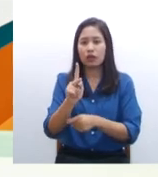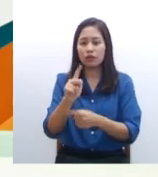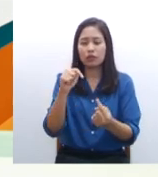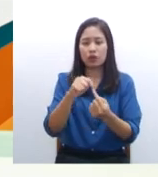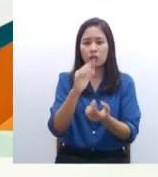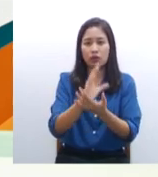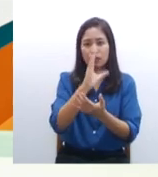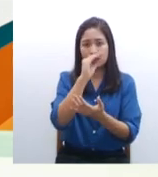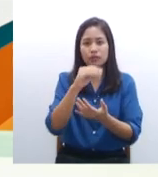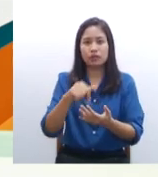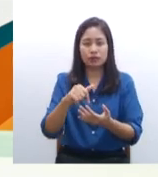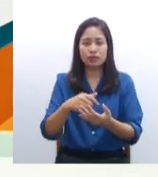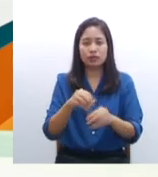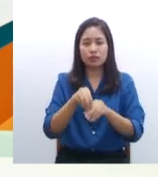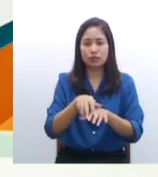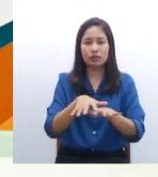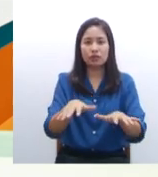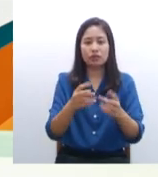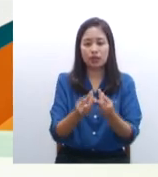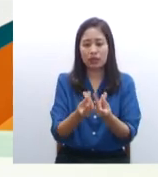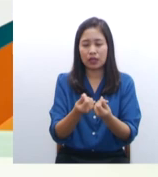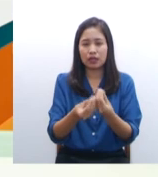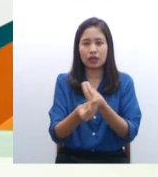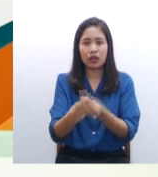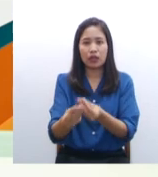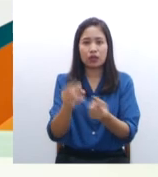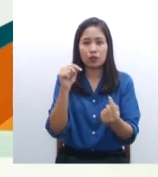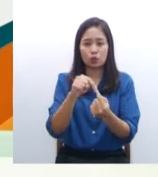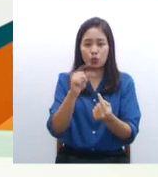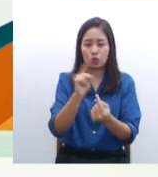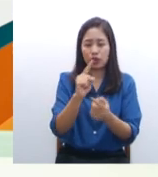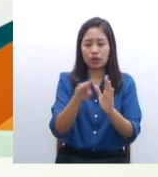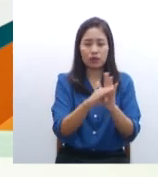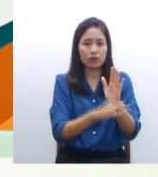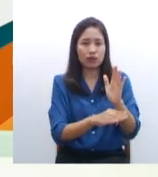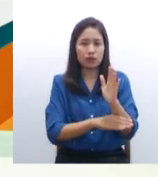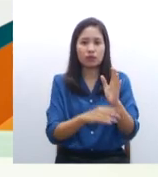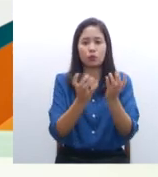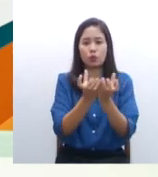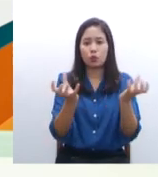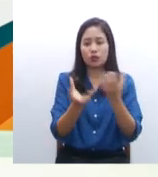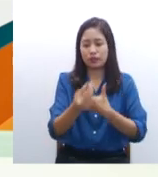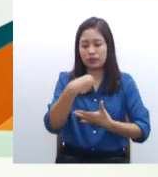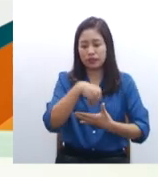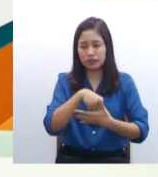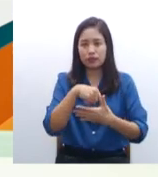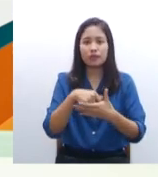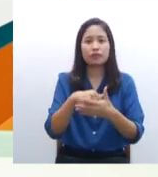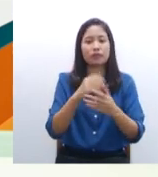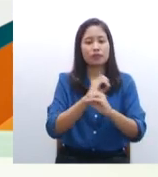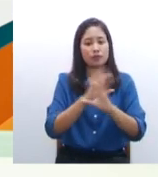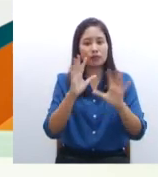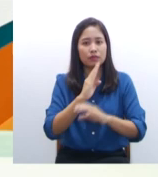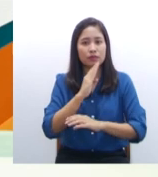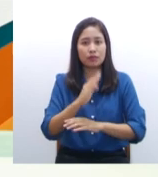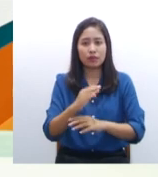านะครับจะมาชี้แจงถึงรายละเอียดผลของการประเมินคุณธรรมและความโปร่งใสในการดำเนินงานของสำนักงานเขตพื้นที่การศึกษา